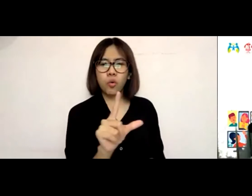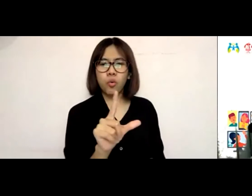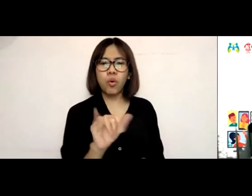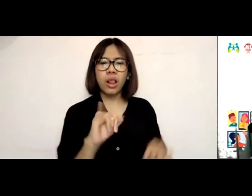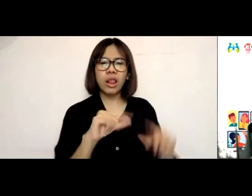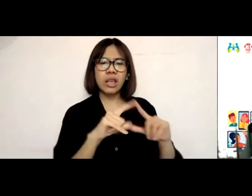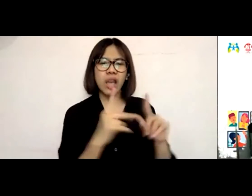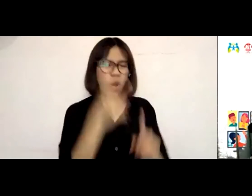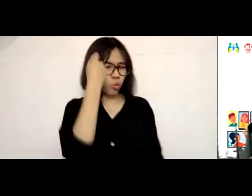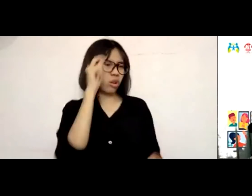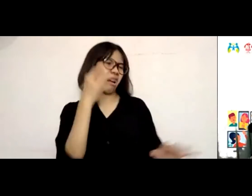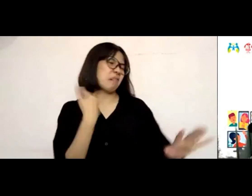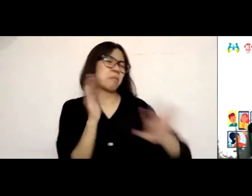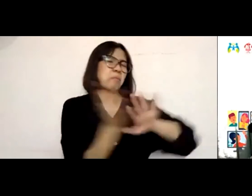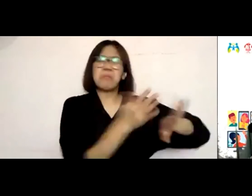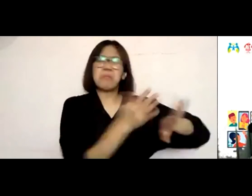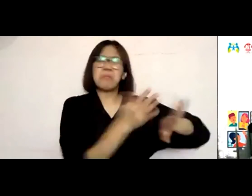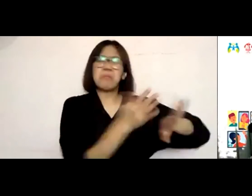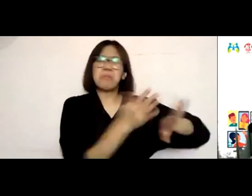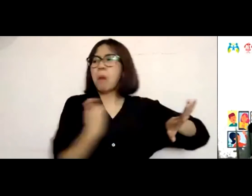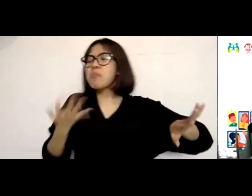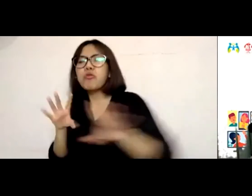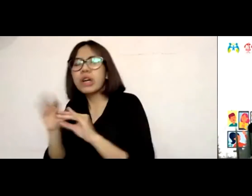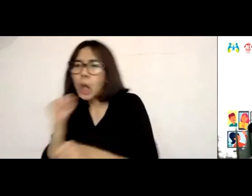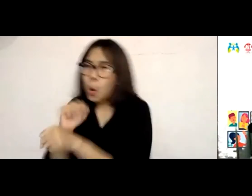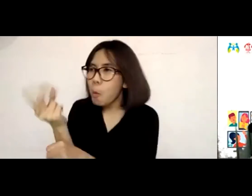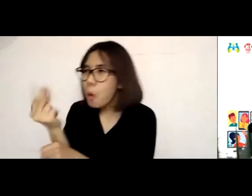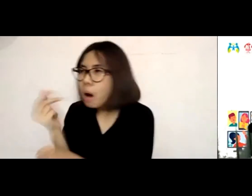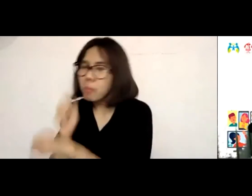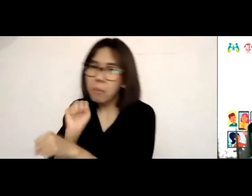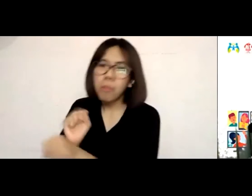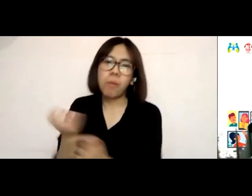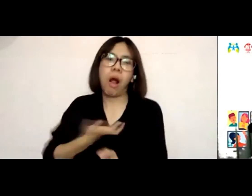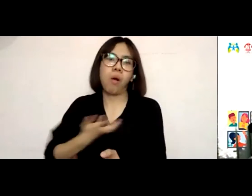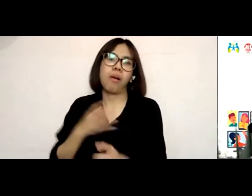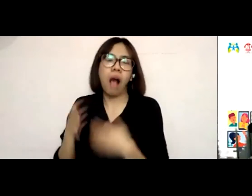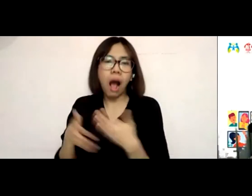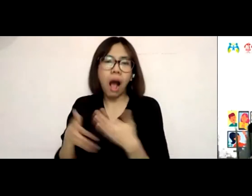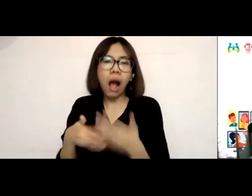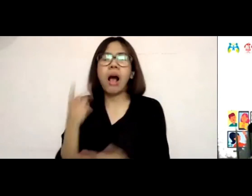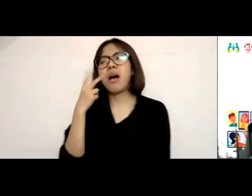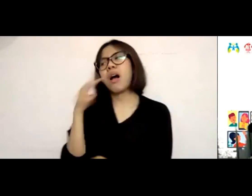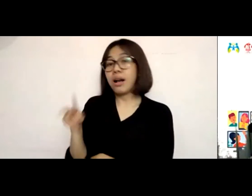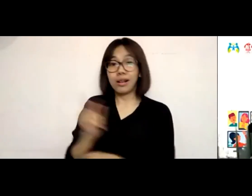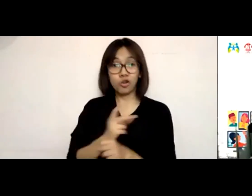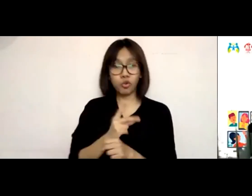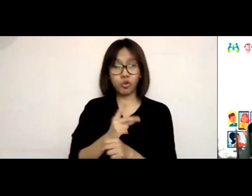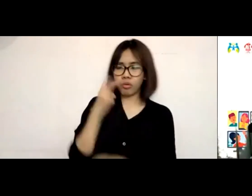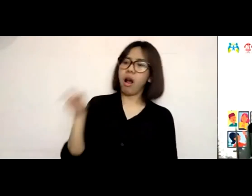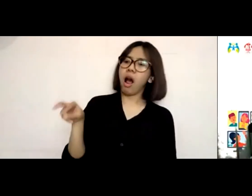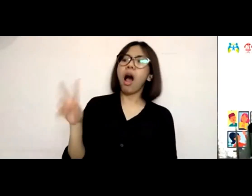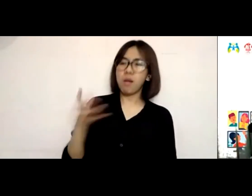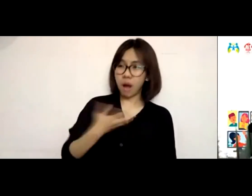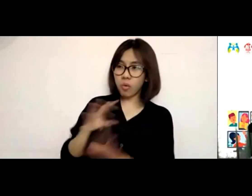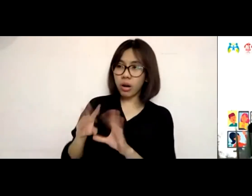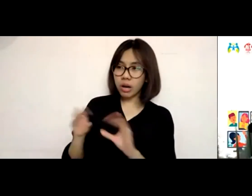keluarga yang tidak mampu. Jadi pengen bekerja. Nah, dari situlah berangkat dari situ sekolah mempunyai tekad